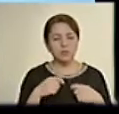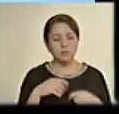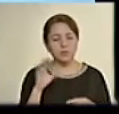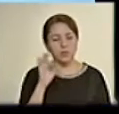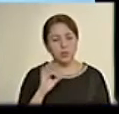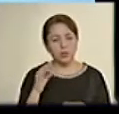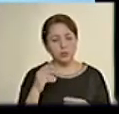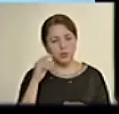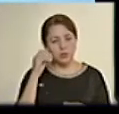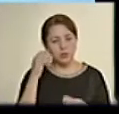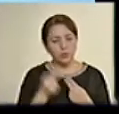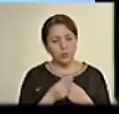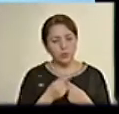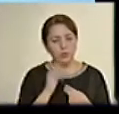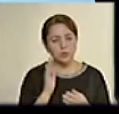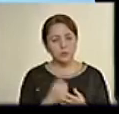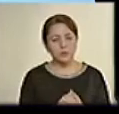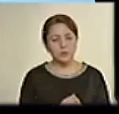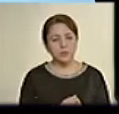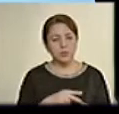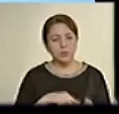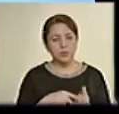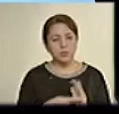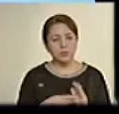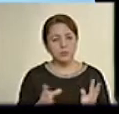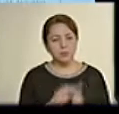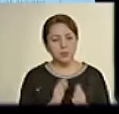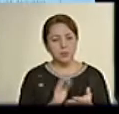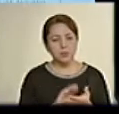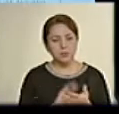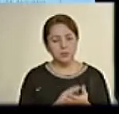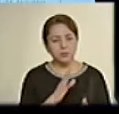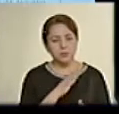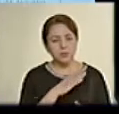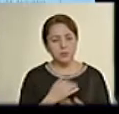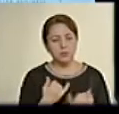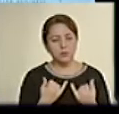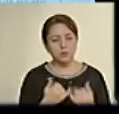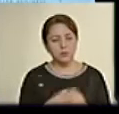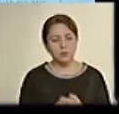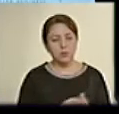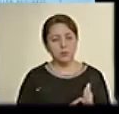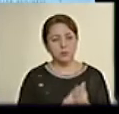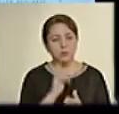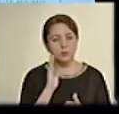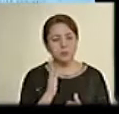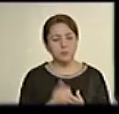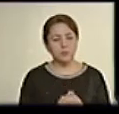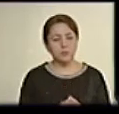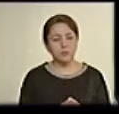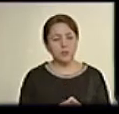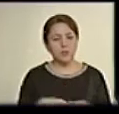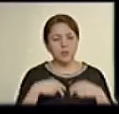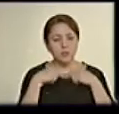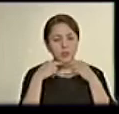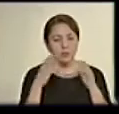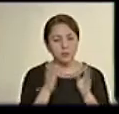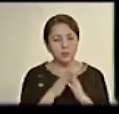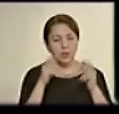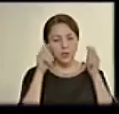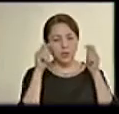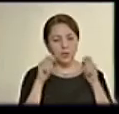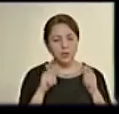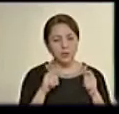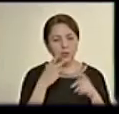ega bo'lasiz. Rejalar bilan tanishgan bo'lsangiz, keling boshladik. Mavzuyimizni diqqat bilan xaritaga